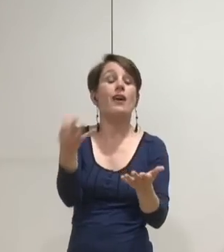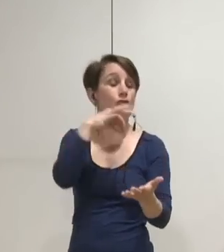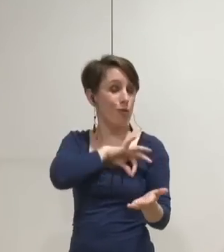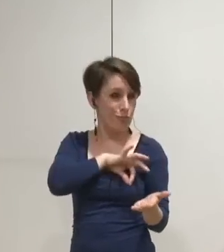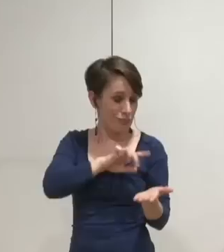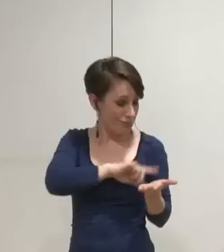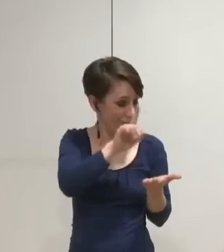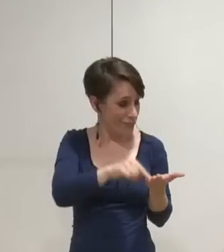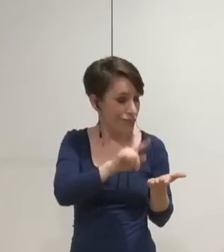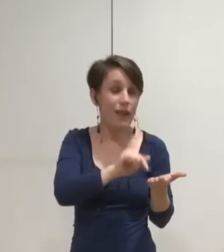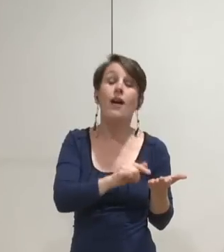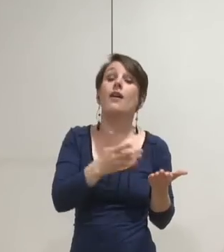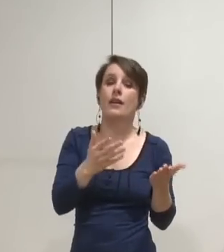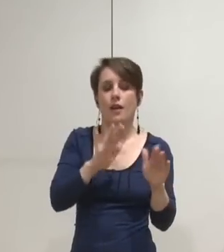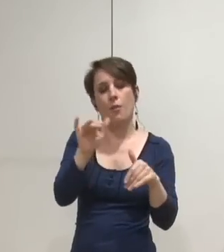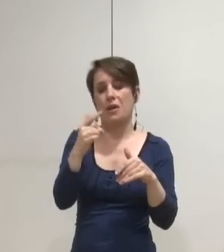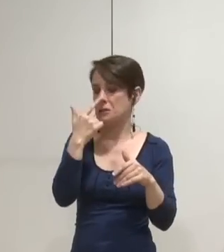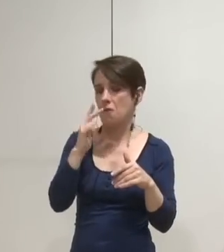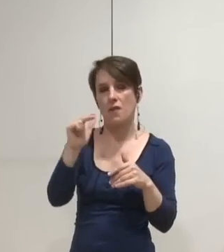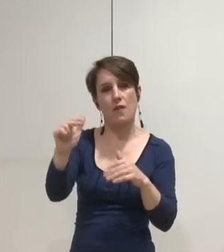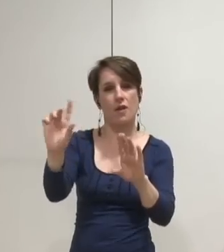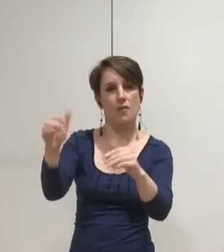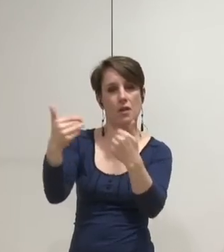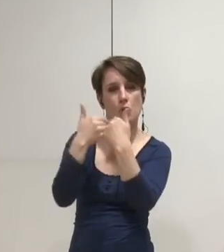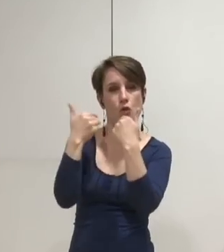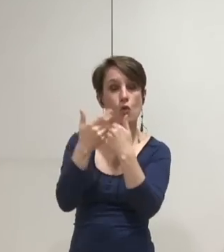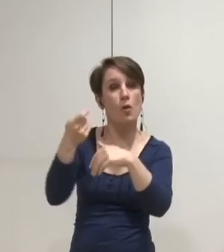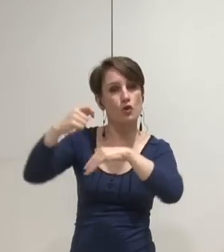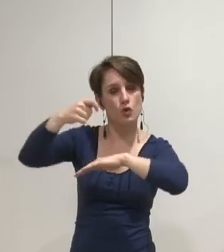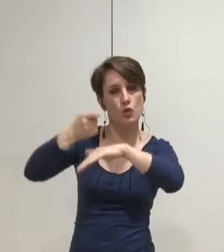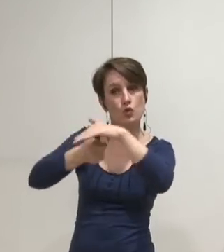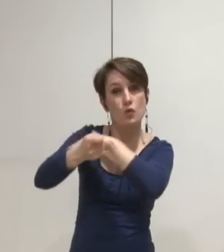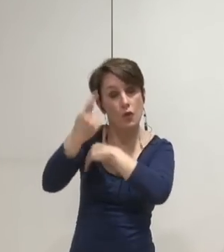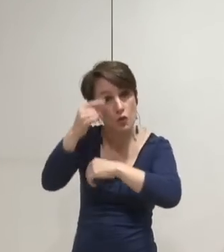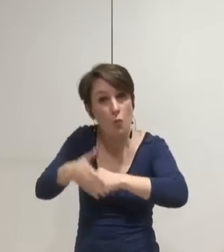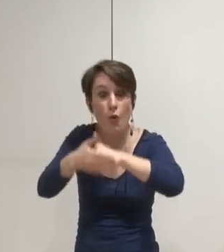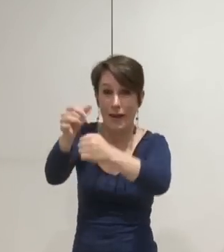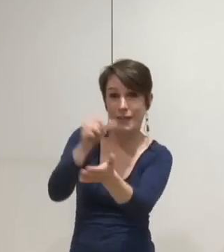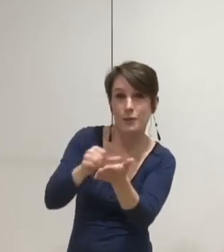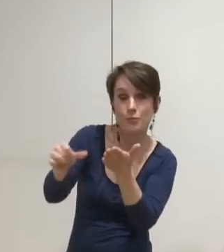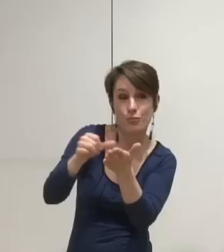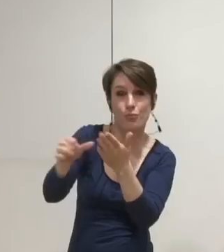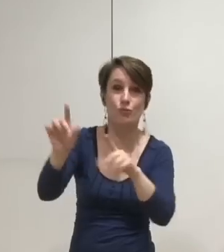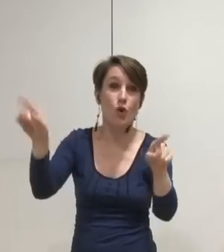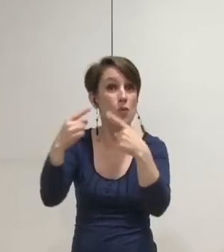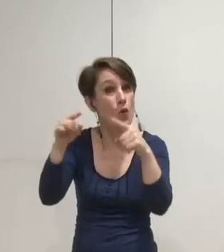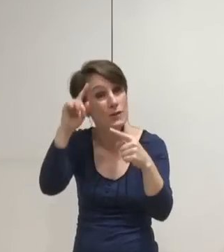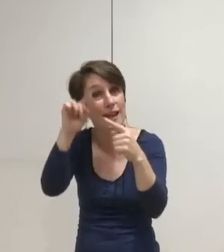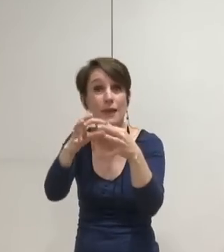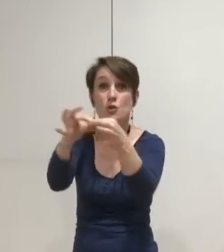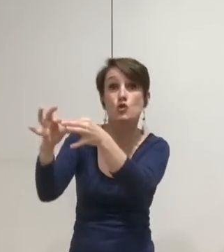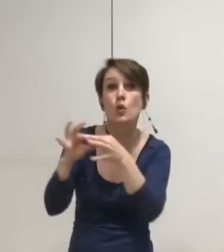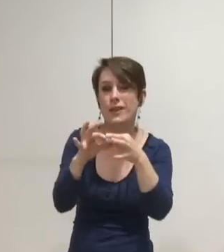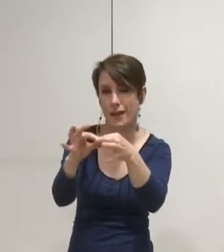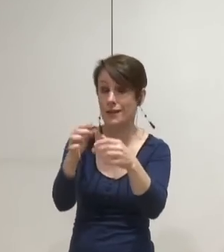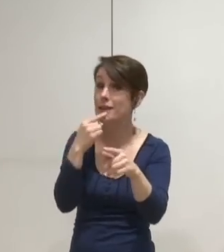probablement y avoir une demande de subvention pour que la ville de Grenoble puisse aider au financement de ce concert sachant que c'est un concert de solidarité donc les artistes qui joueront ce